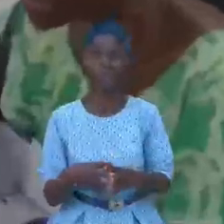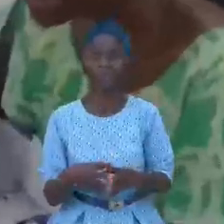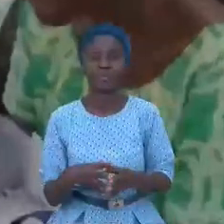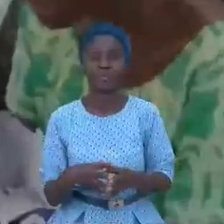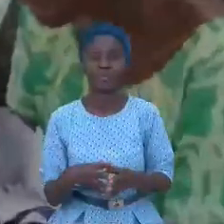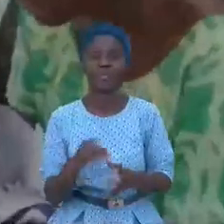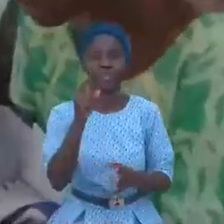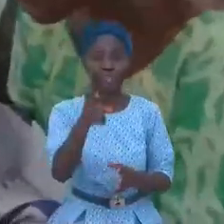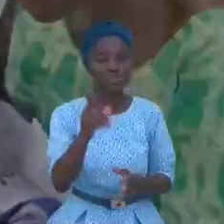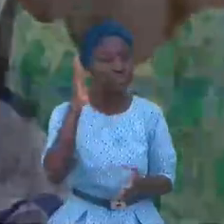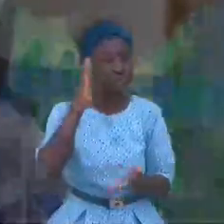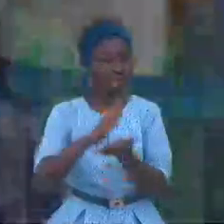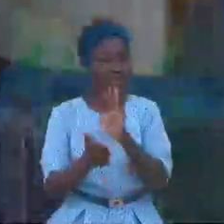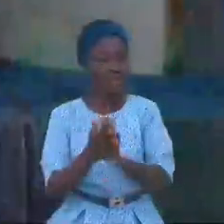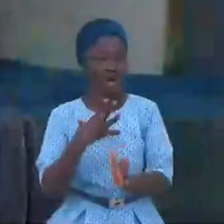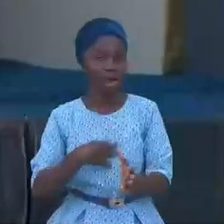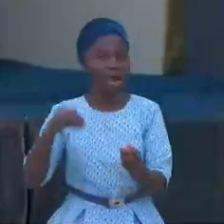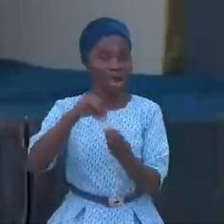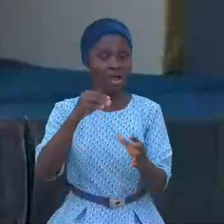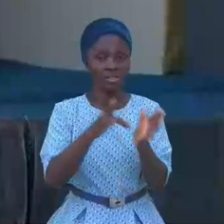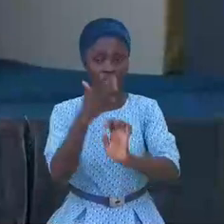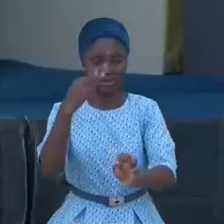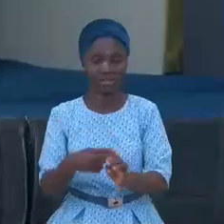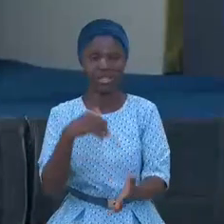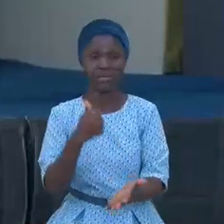Tu seras plus blanc au nom de Jésus.